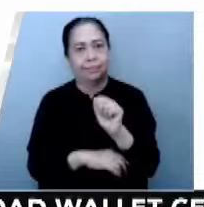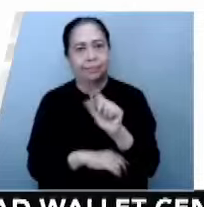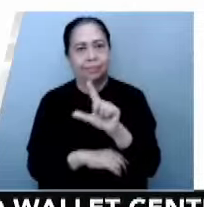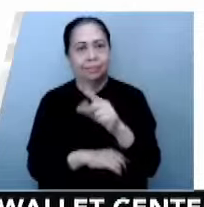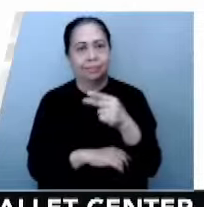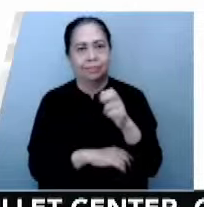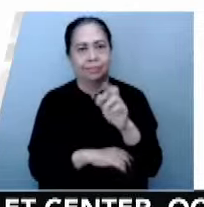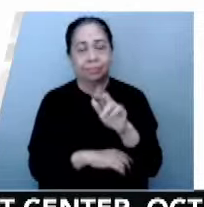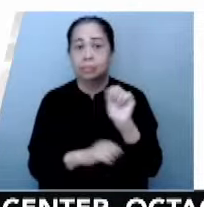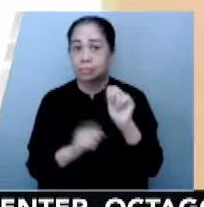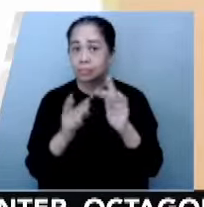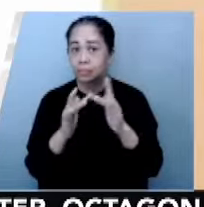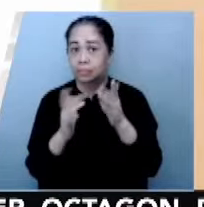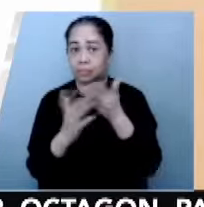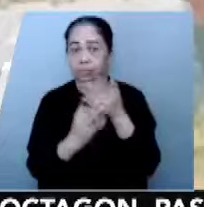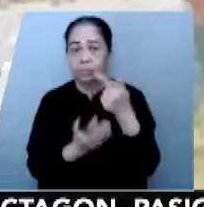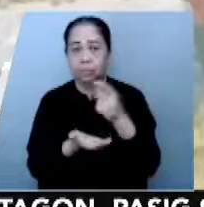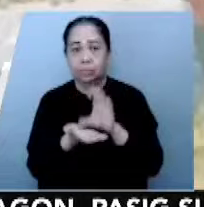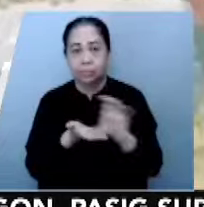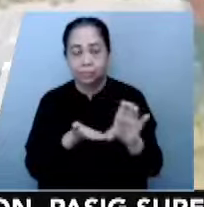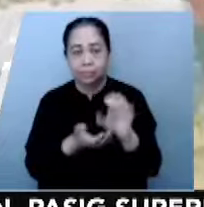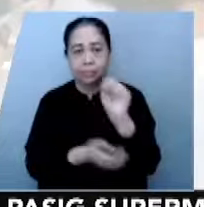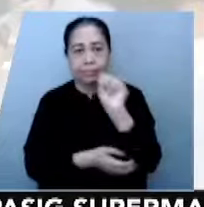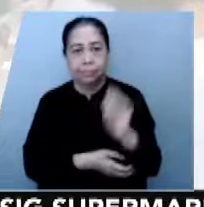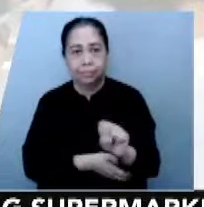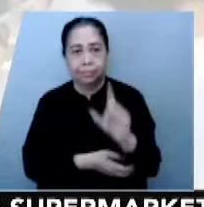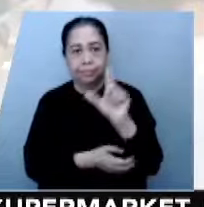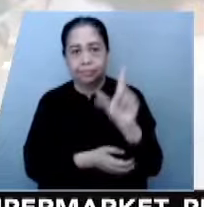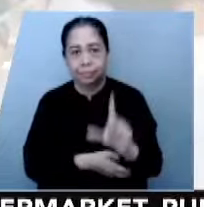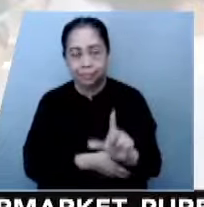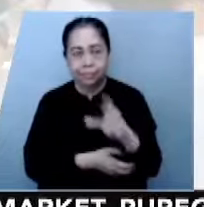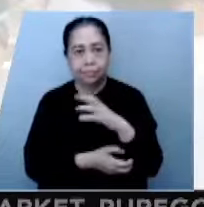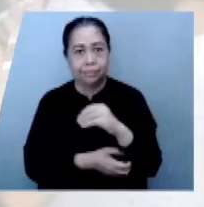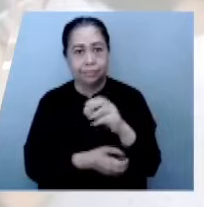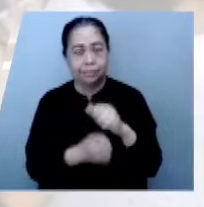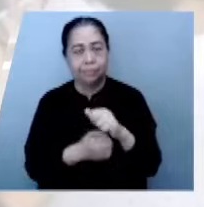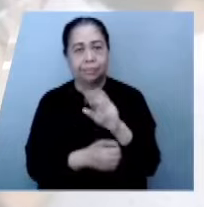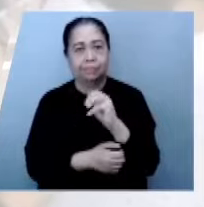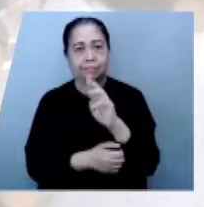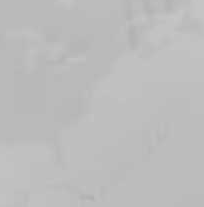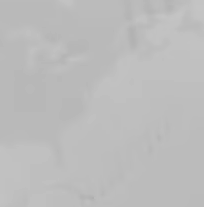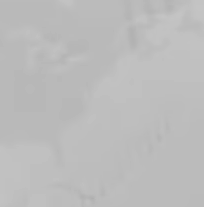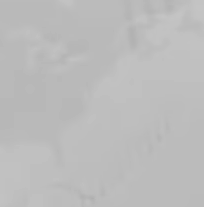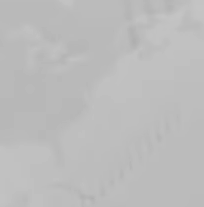rin online via GCash, Shopee, Lazada at Metrobank Credit Card.